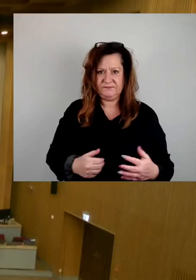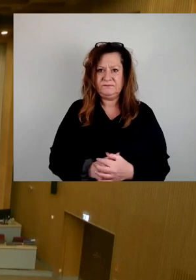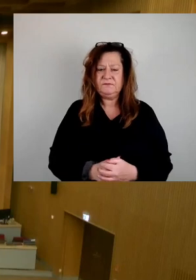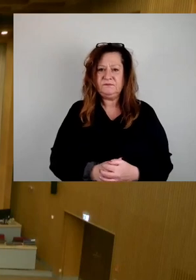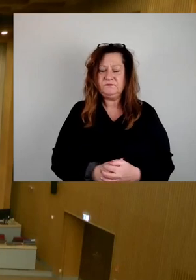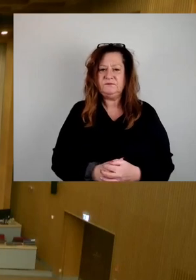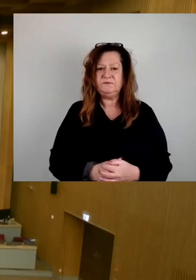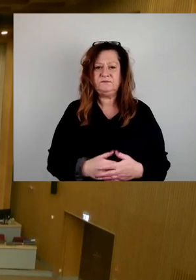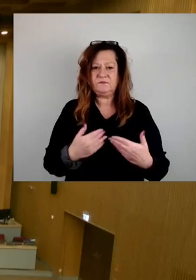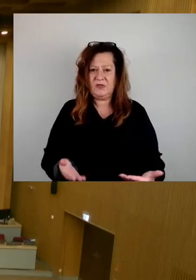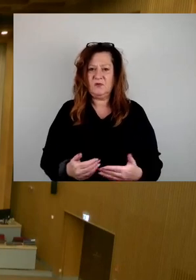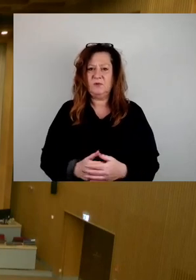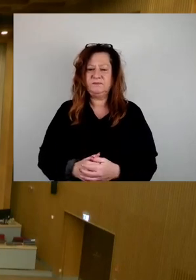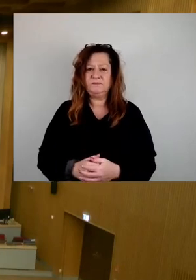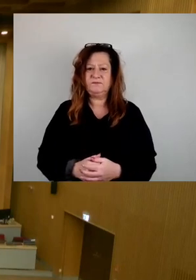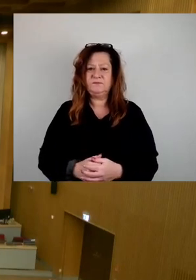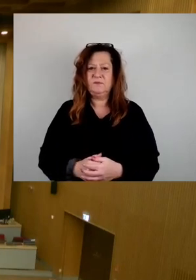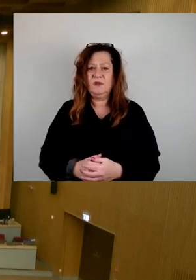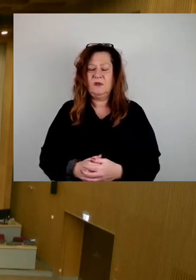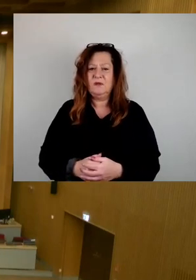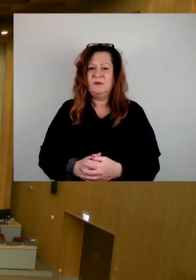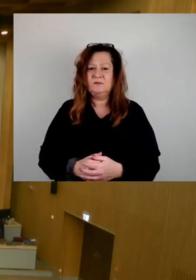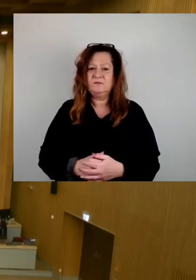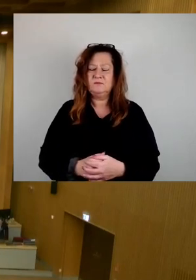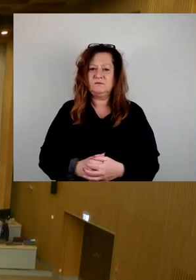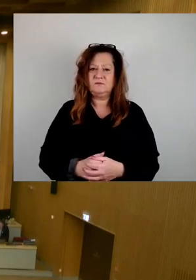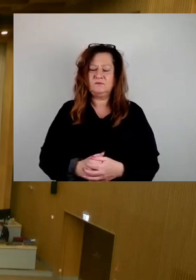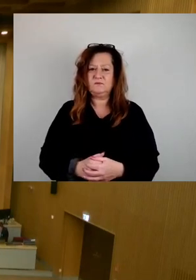So, nächste Wortmeldung. Herr Lichti, dann Herr Gilke.